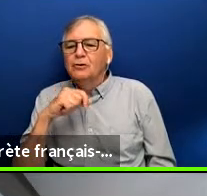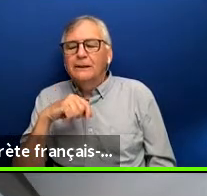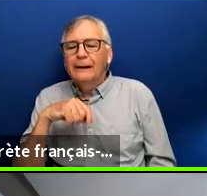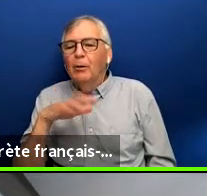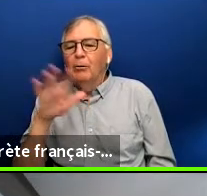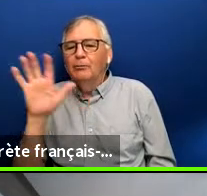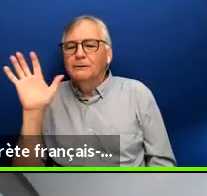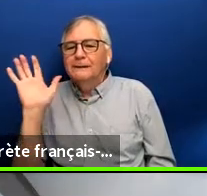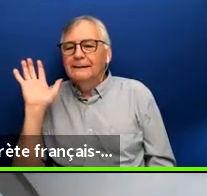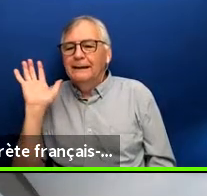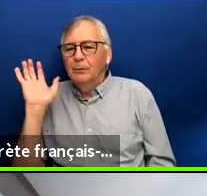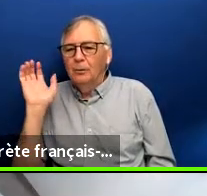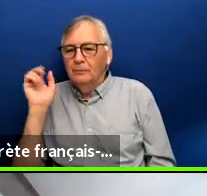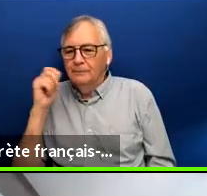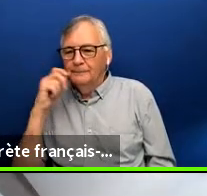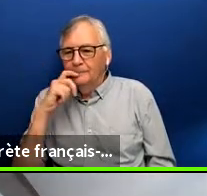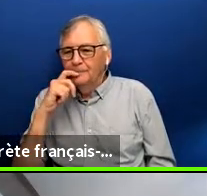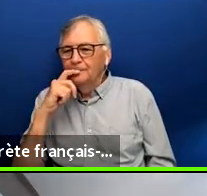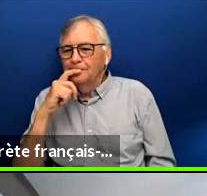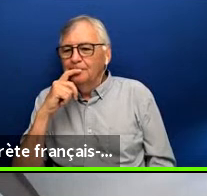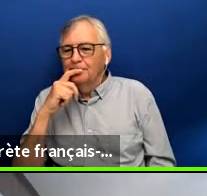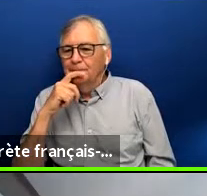15. Vous êtes très bon. Vous êtes très bon.